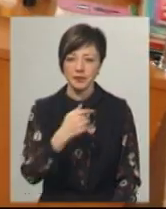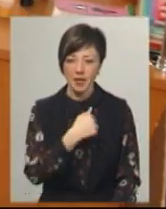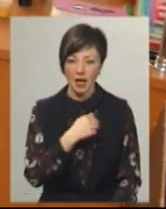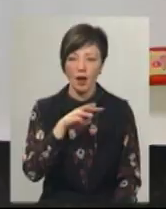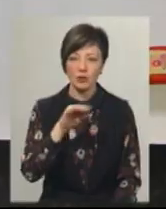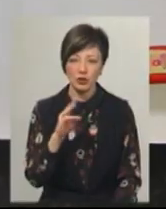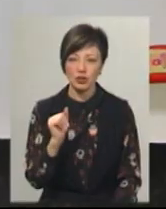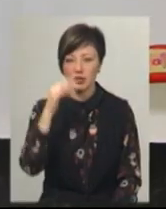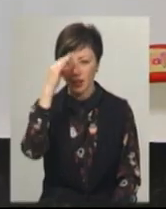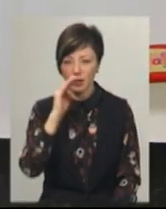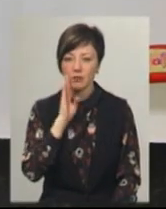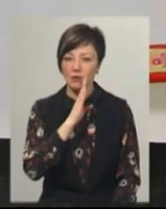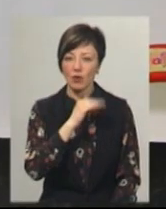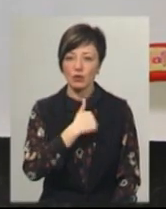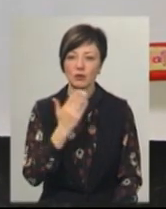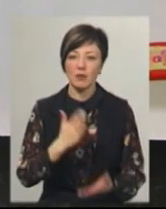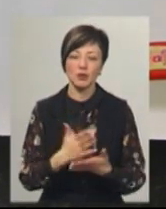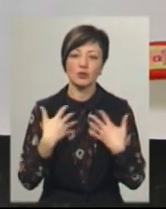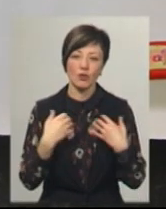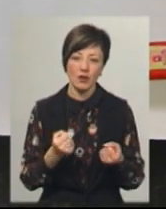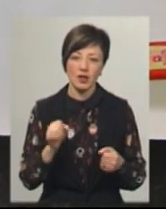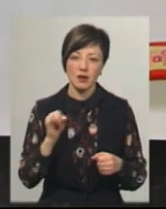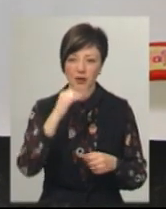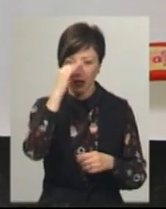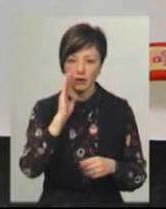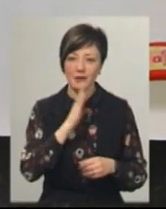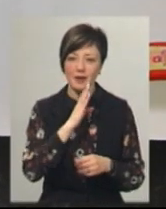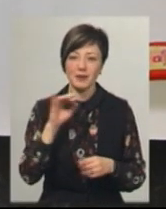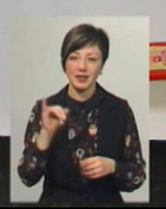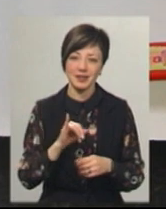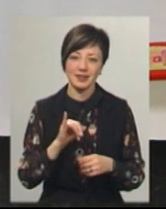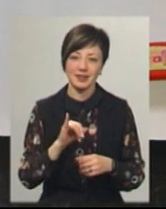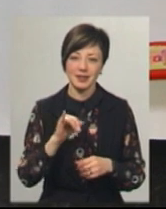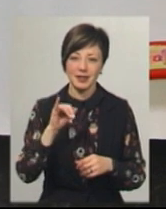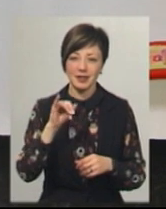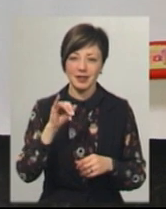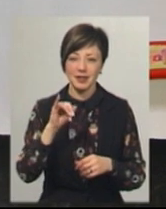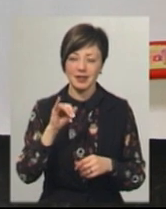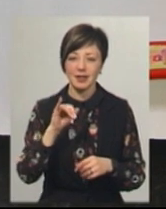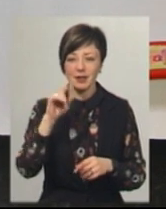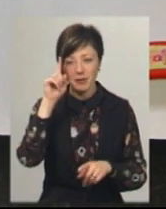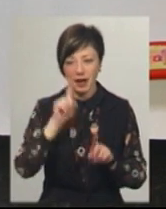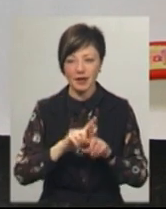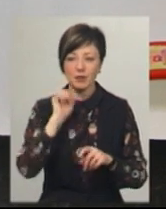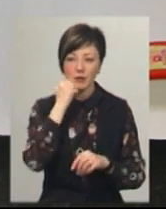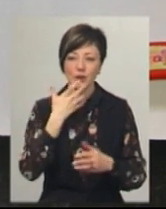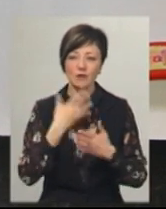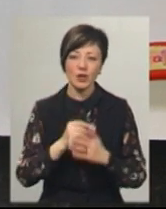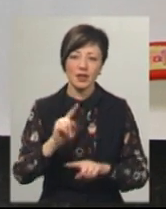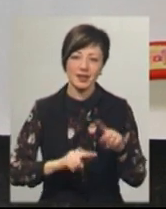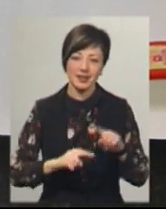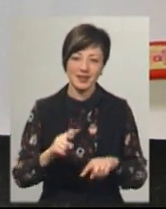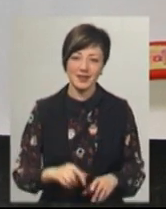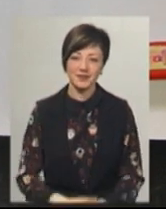тато, мама. Хочу мати здоров'я, тата, маму, і братіка, і бабусю, і своїх